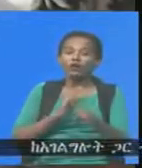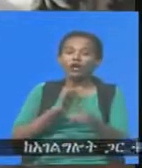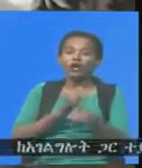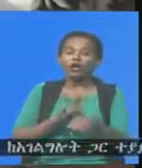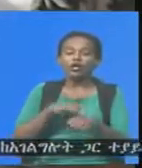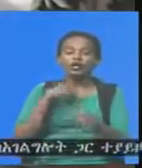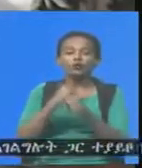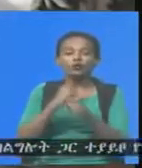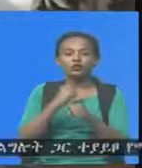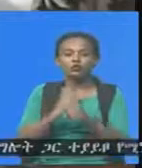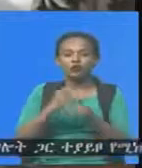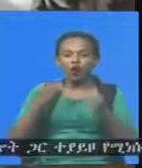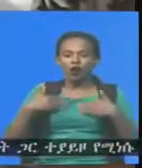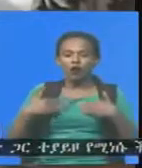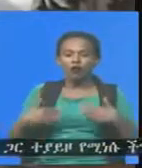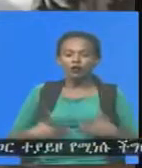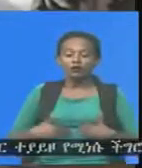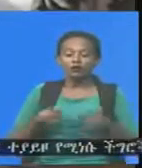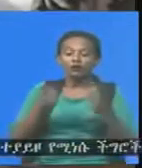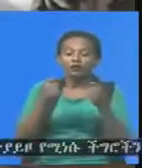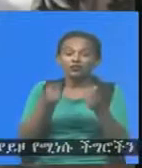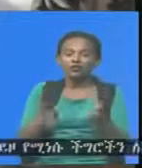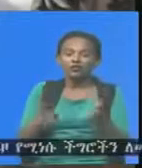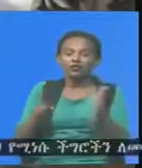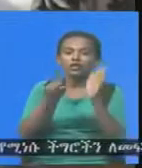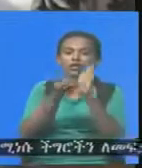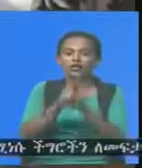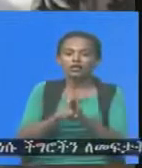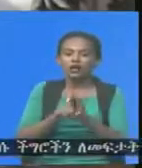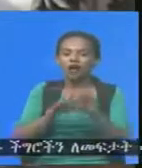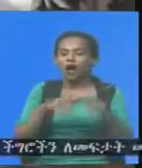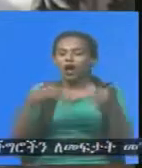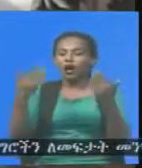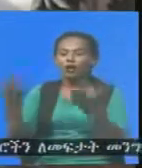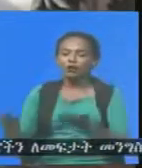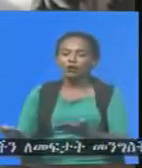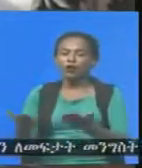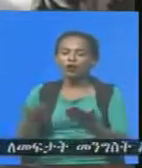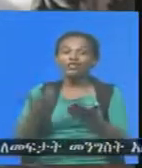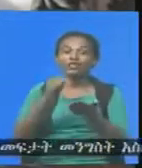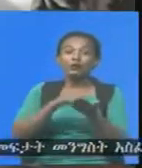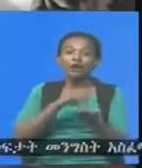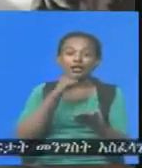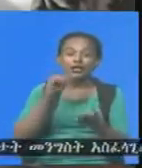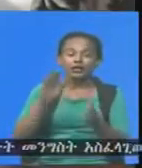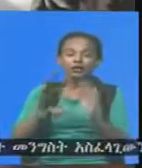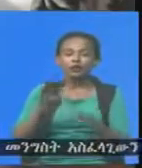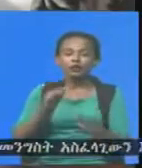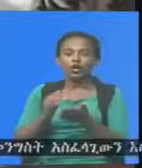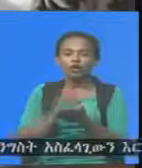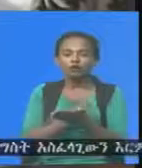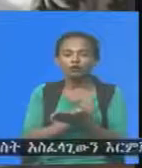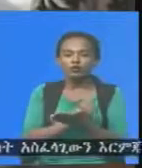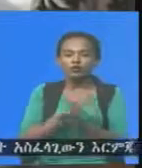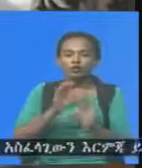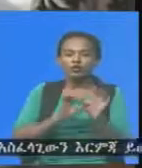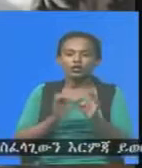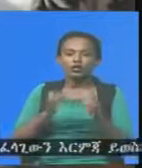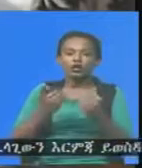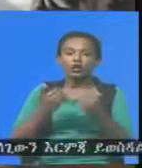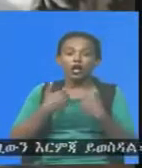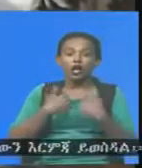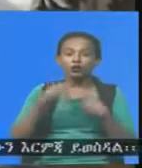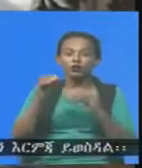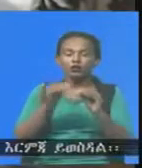የተሰማሩ አካላትን በፍጥነት ለህግ አቅርቦ የማዳግም እርምጃ ለመውሰድ እየተደረገ ያለው